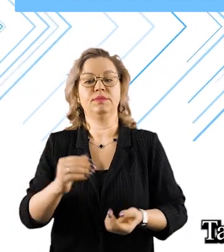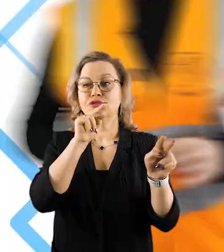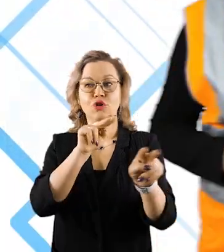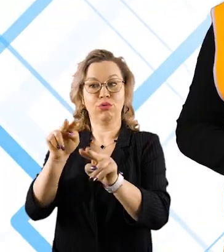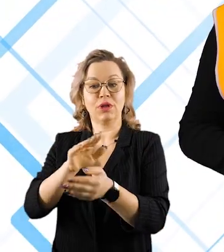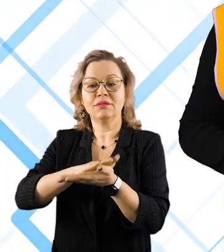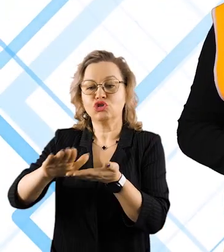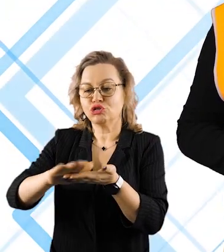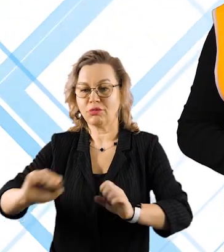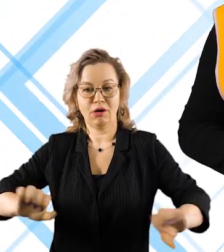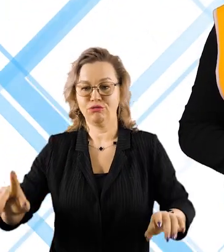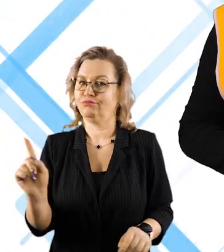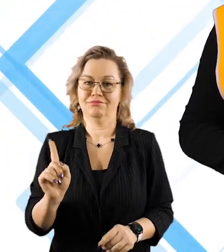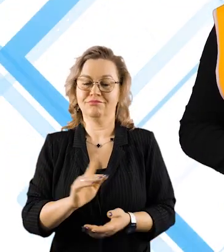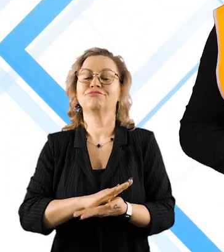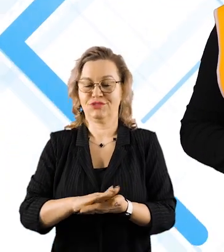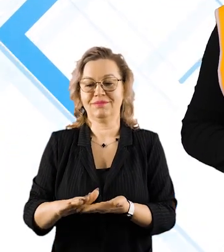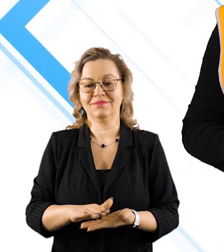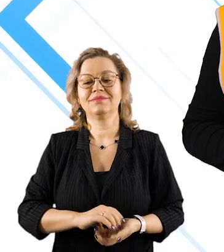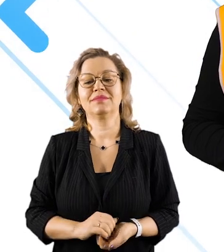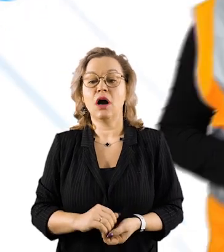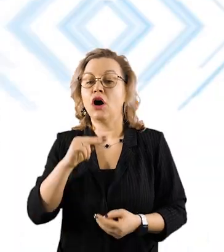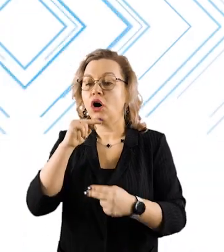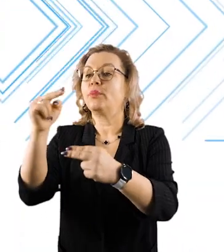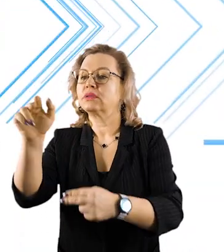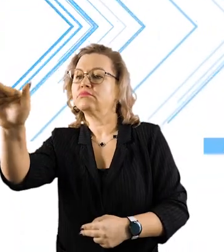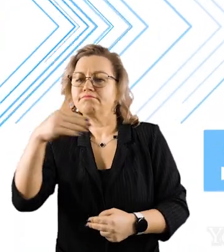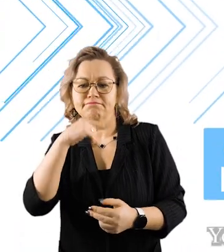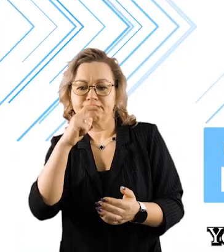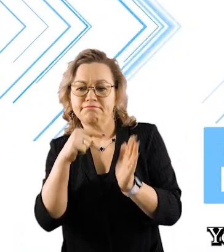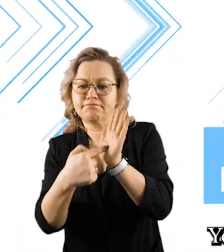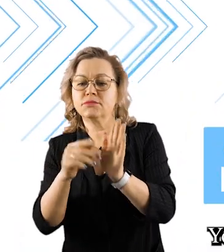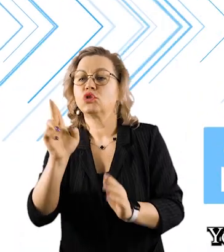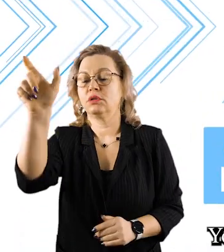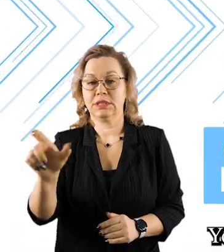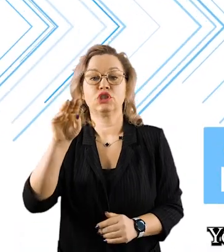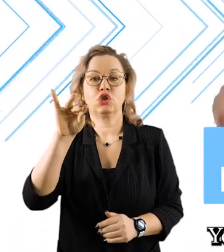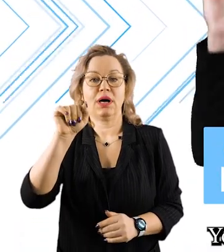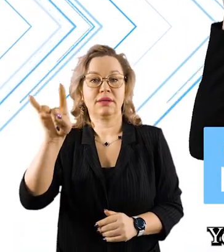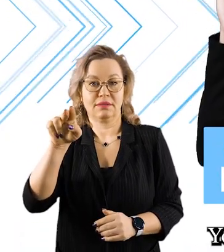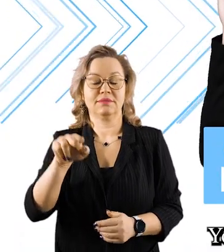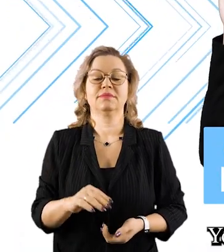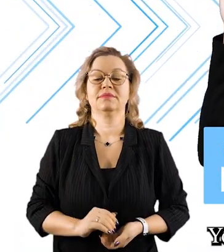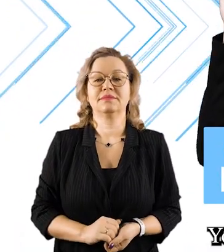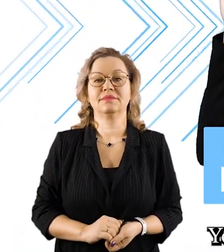имуществу. Соблюдать чистоту и общественный порядок. Обратиться за помощью и навигацией можно к стюардам.